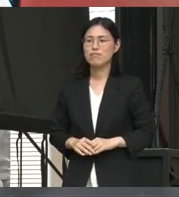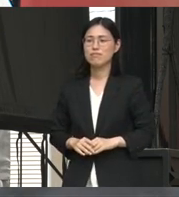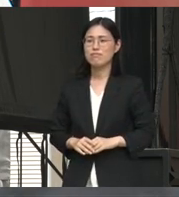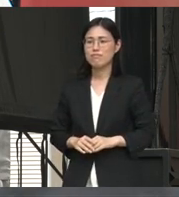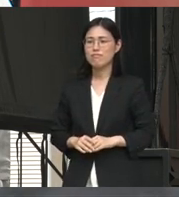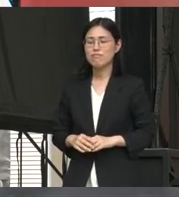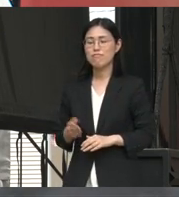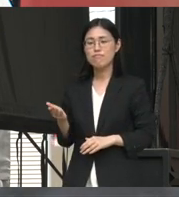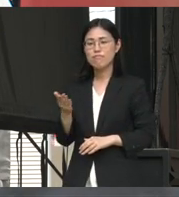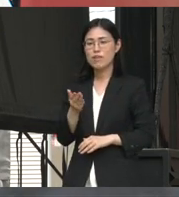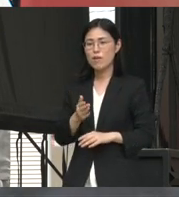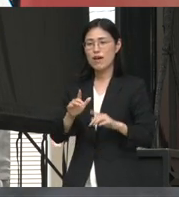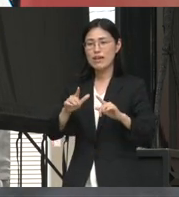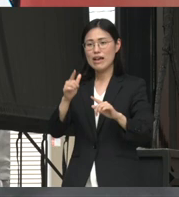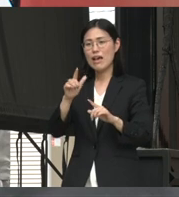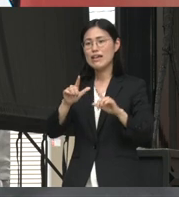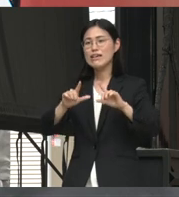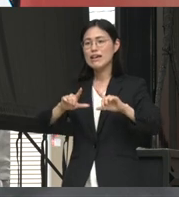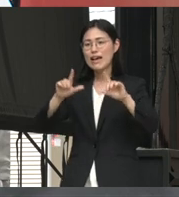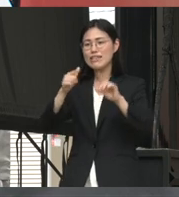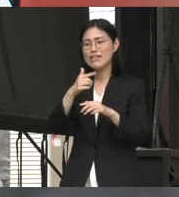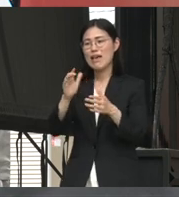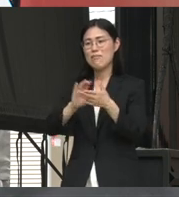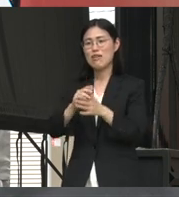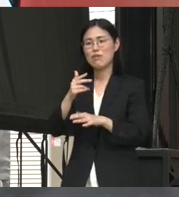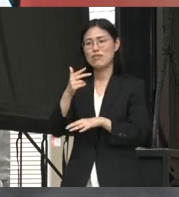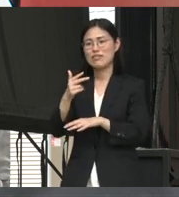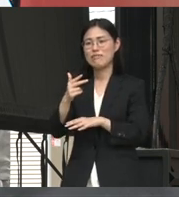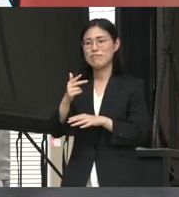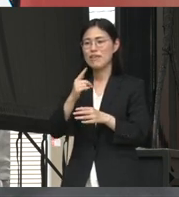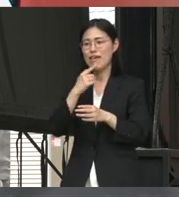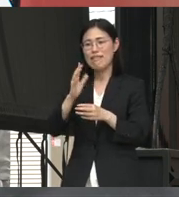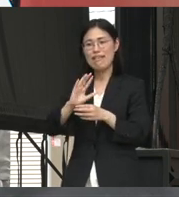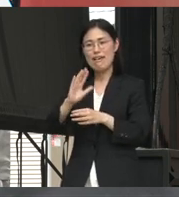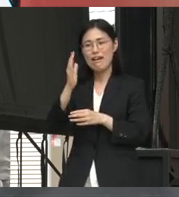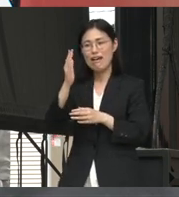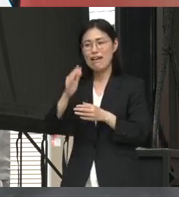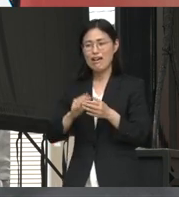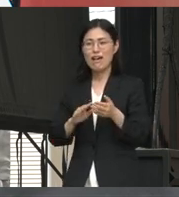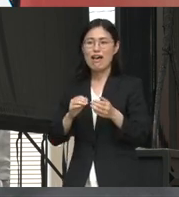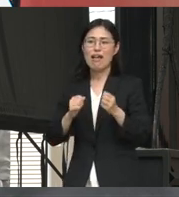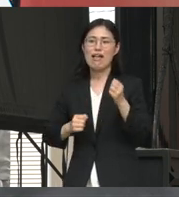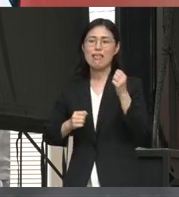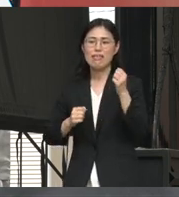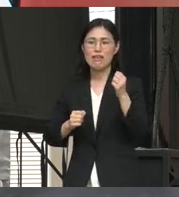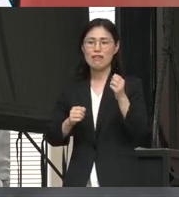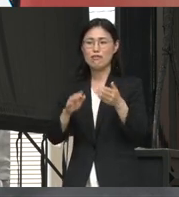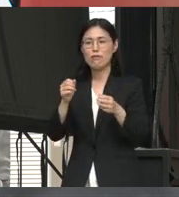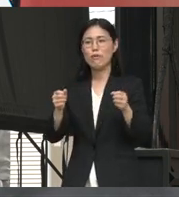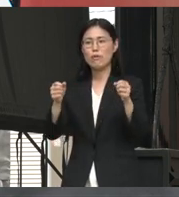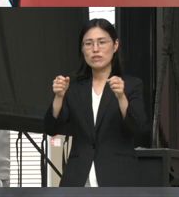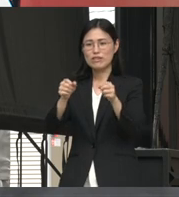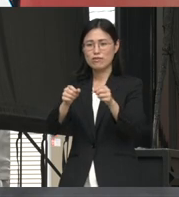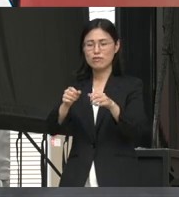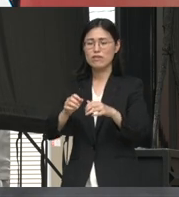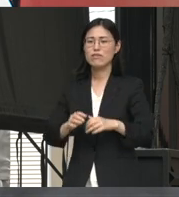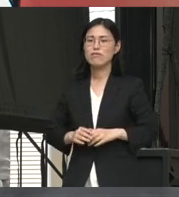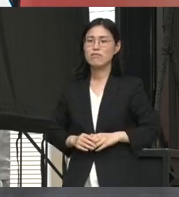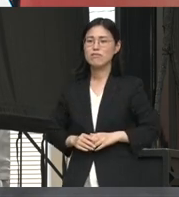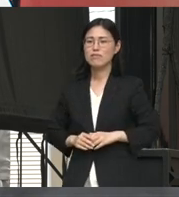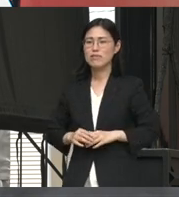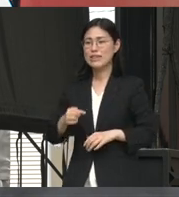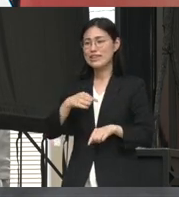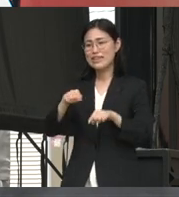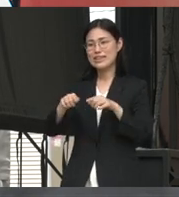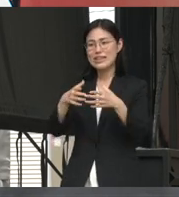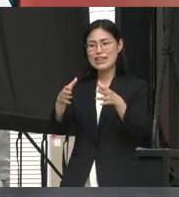続いては東大和市の聖火ランナーの皆さんによるトーチキスです。ステージ上には自治体